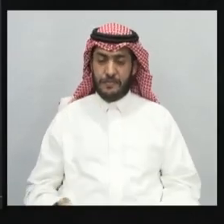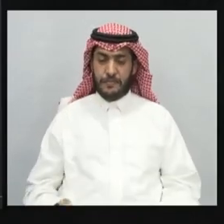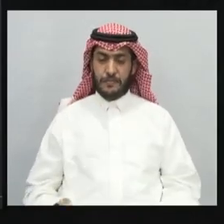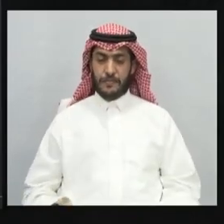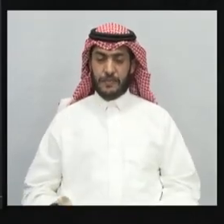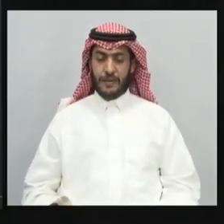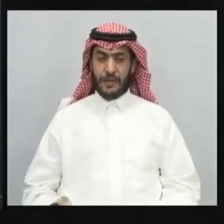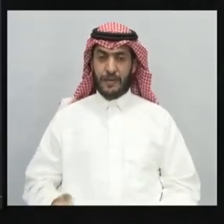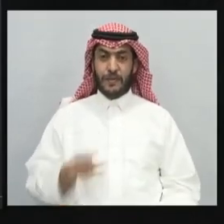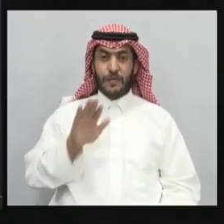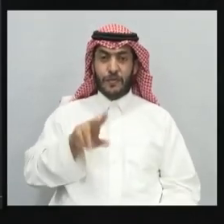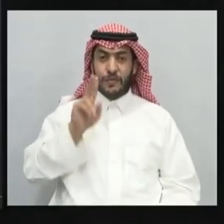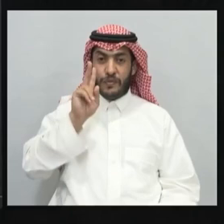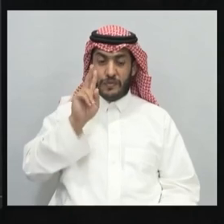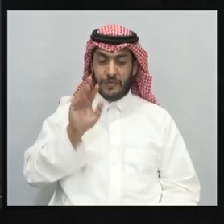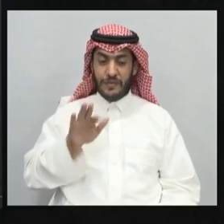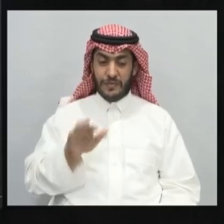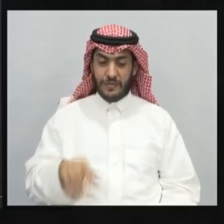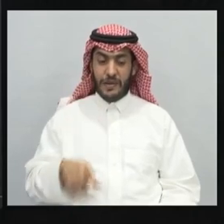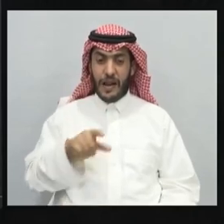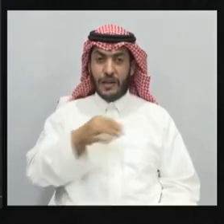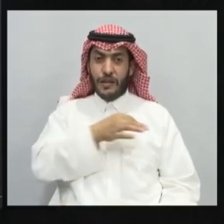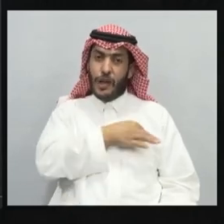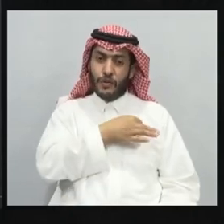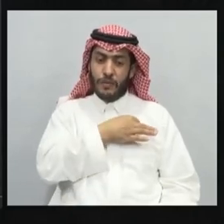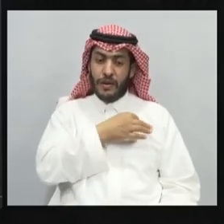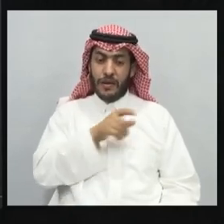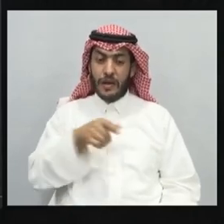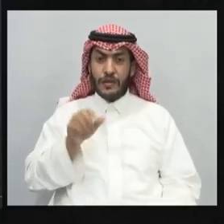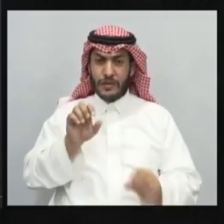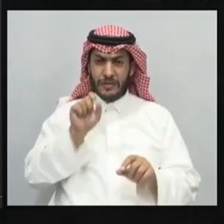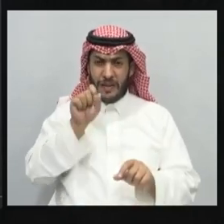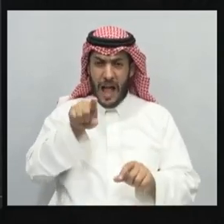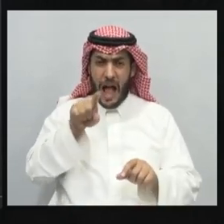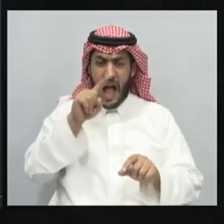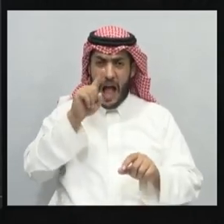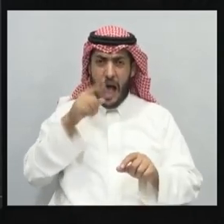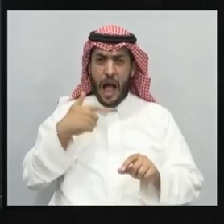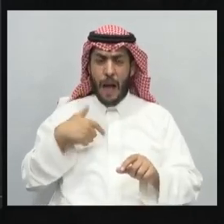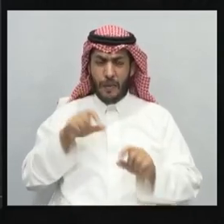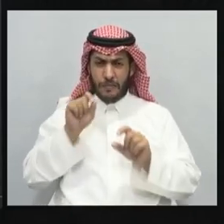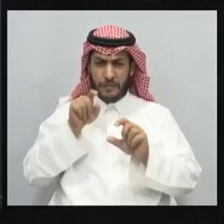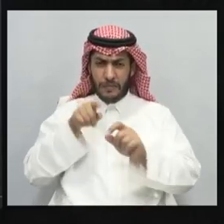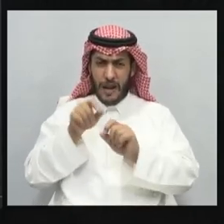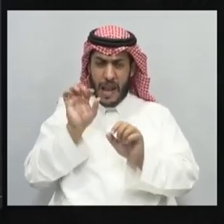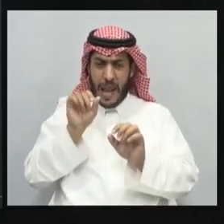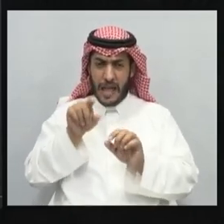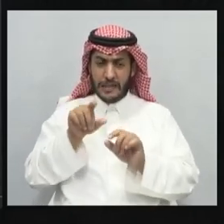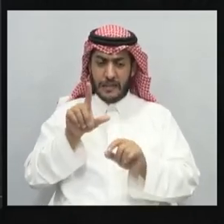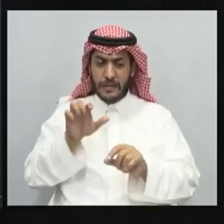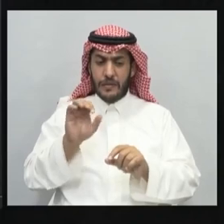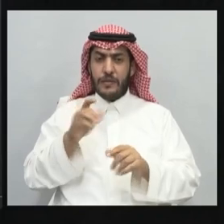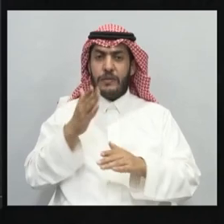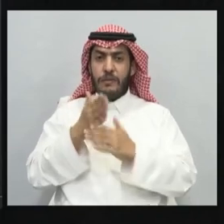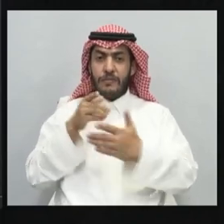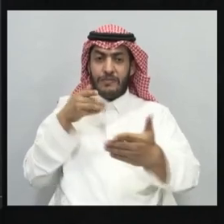اللي ملاحظ من هذا التجربه انه الاشعاع اللي صدر عندي ناتجه ايش عندما